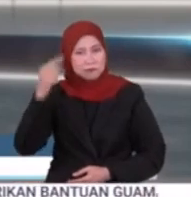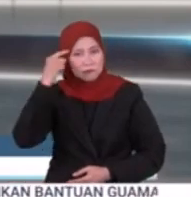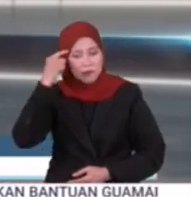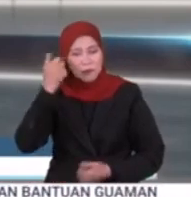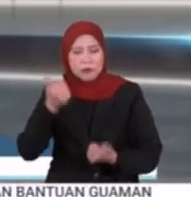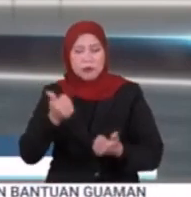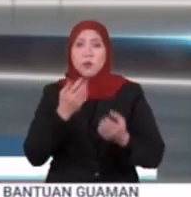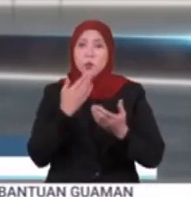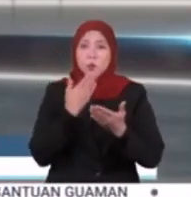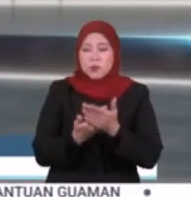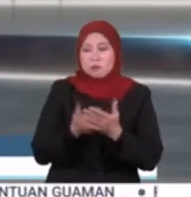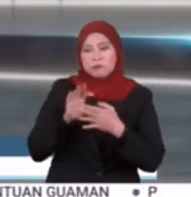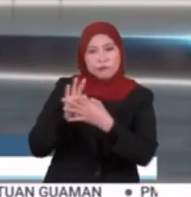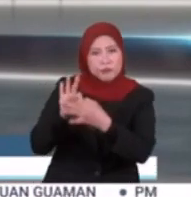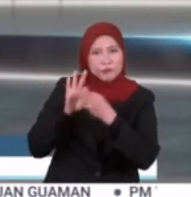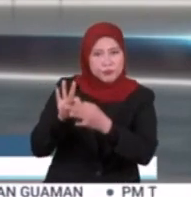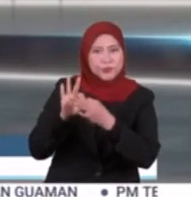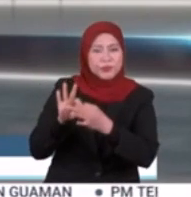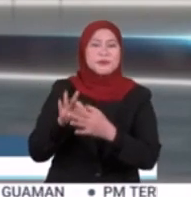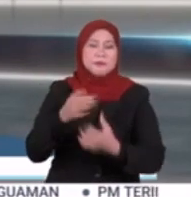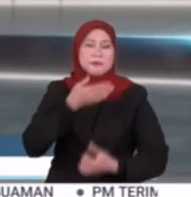bidang potensi bersama boleh diteroka.